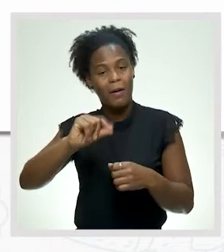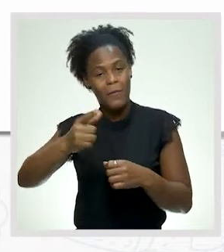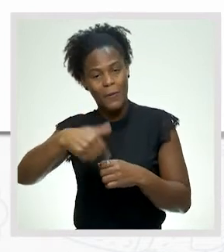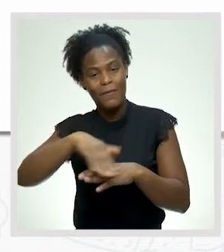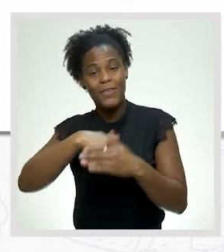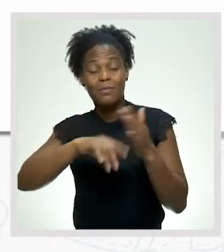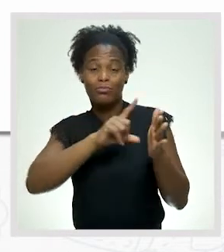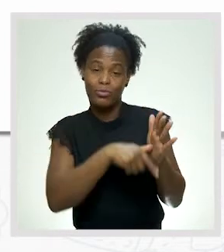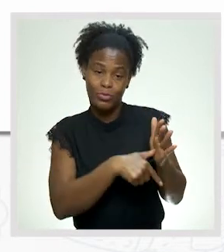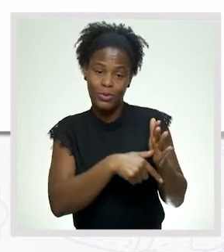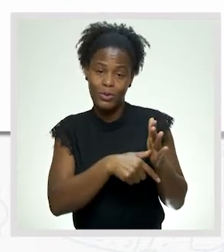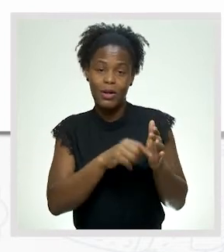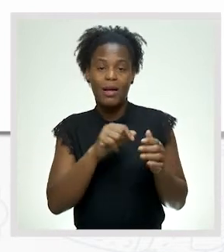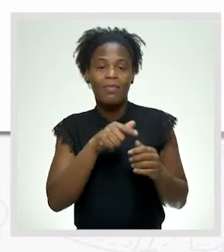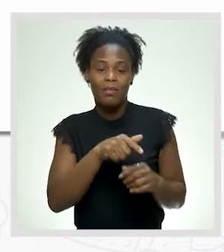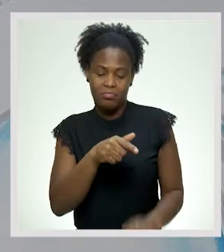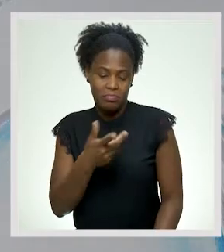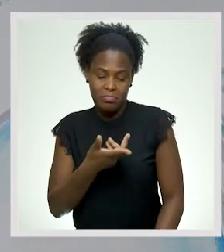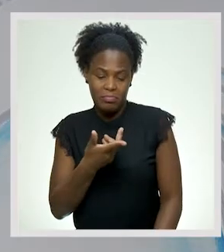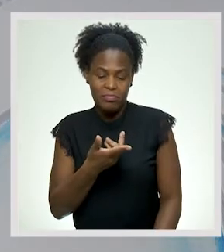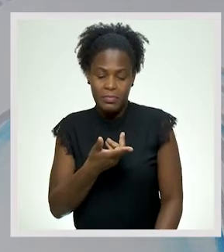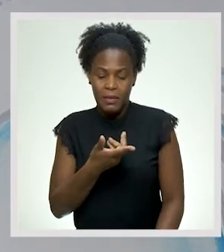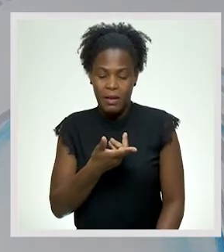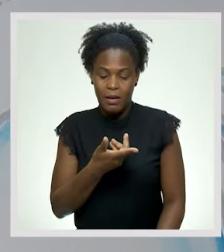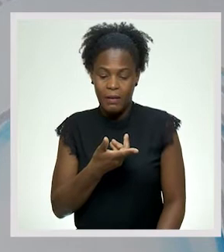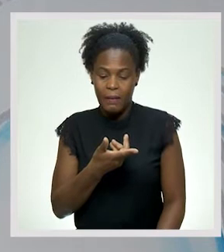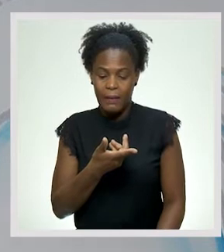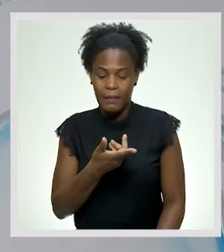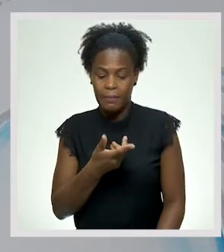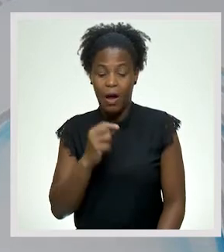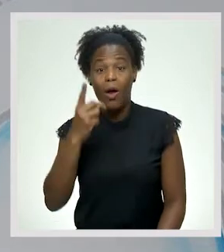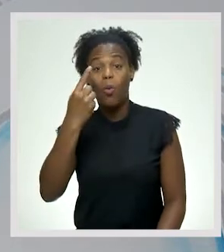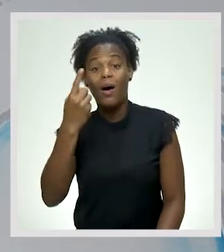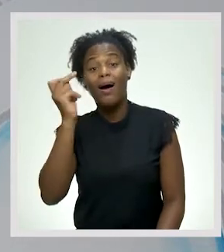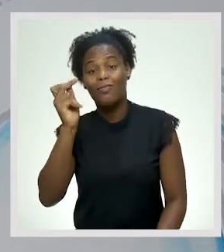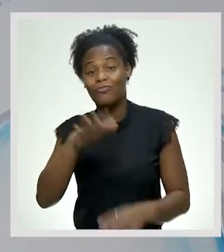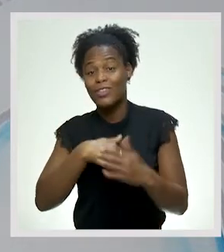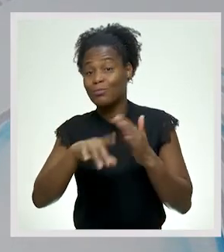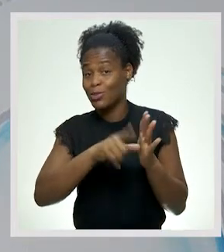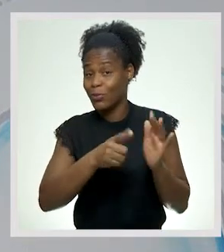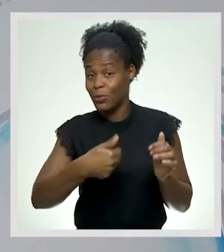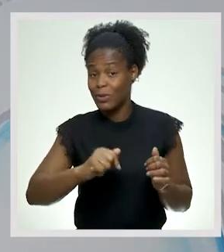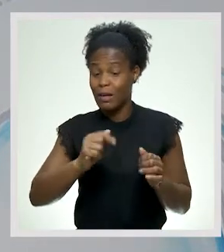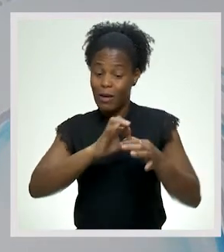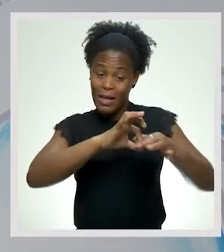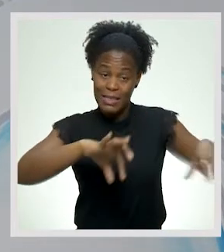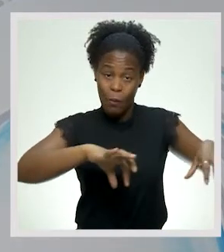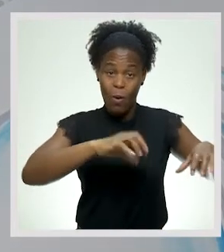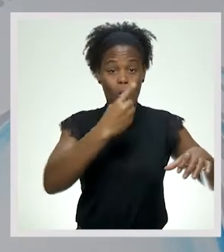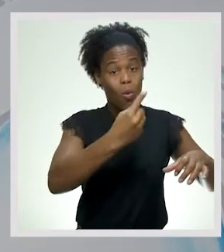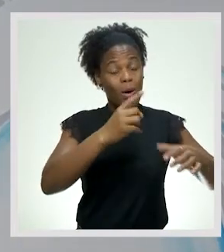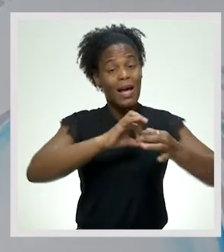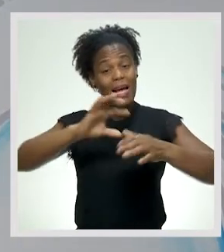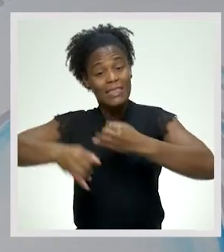notre projet en un an. C'est bon? Vous allez faire la même chose. Séparer action 1 et